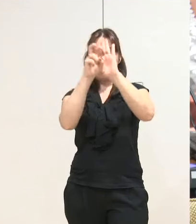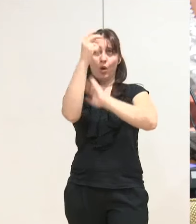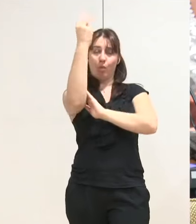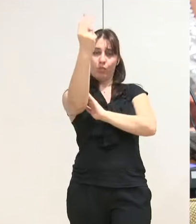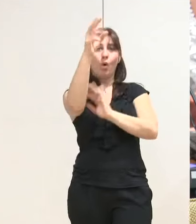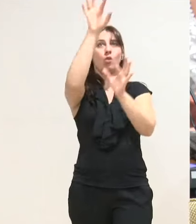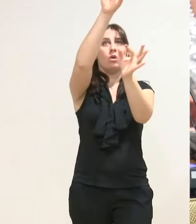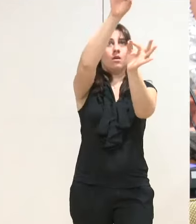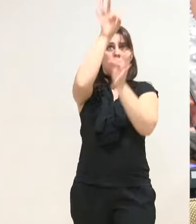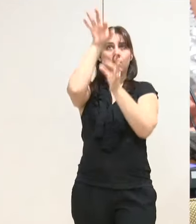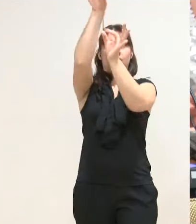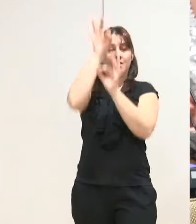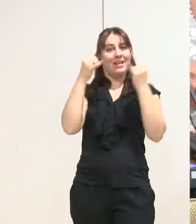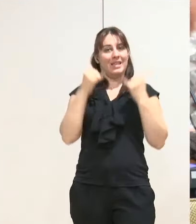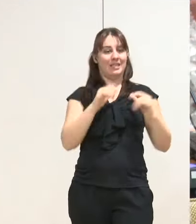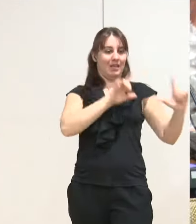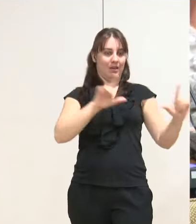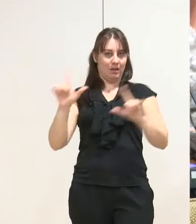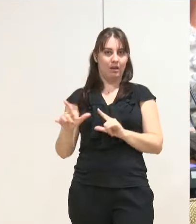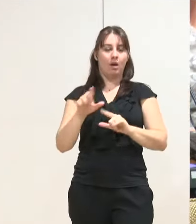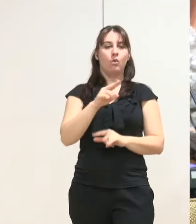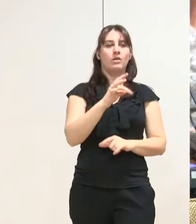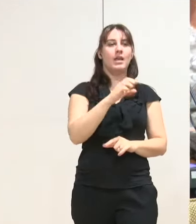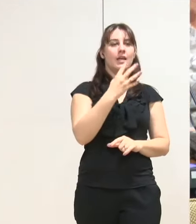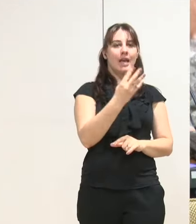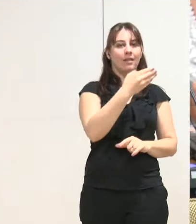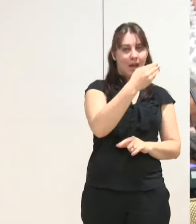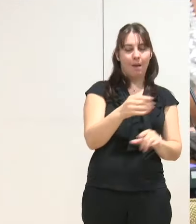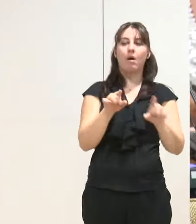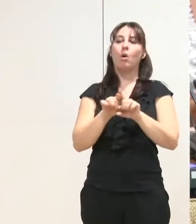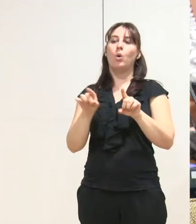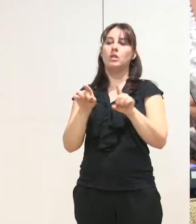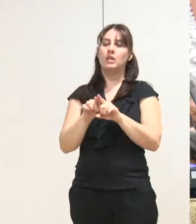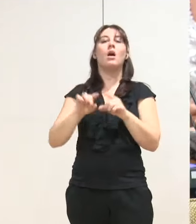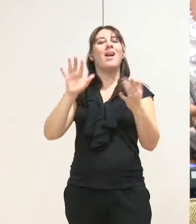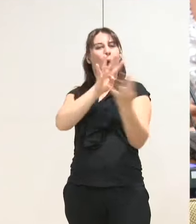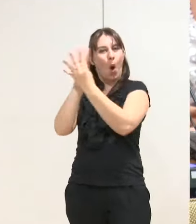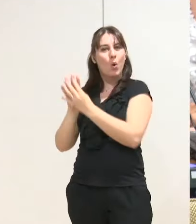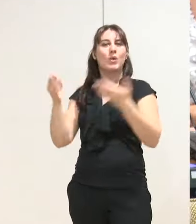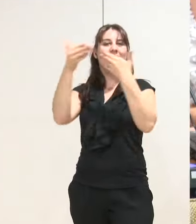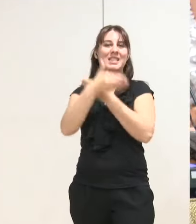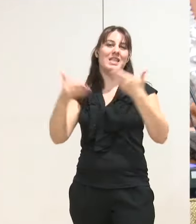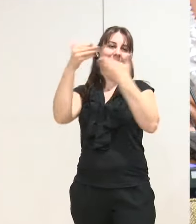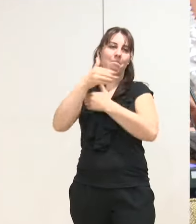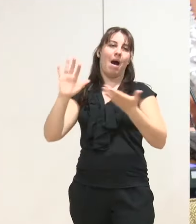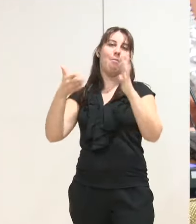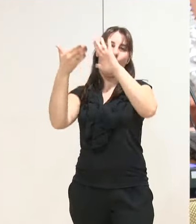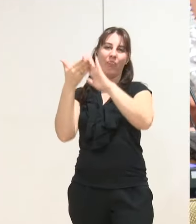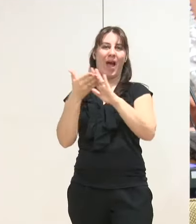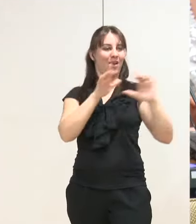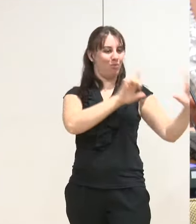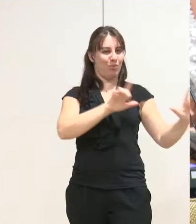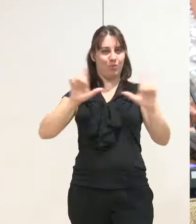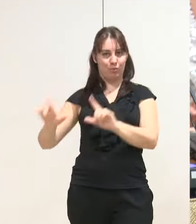montrer ici à deux occasions lors de l'ut4m et lors des Rencontres Cinéma de montagne nous avons également participer à de jours de